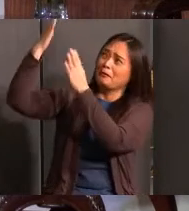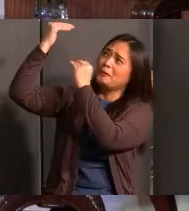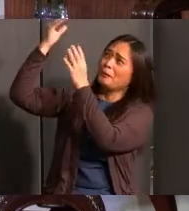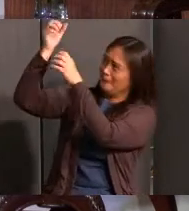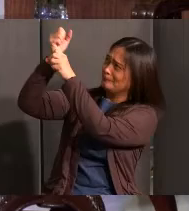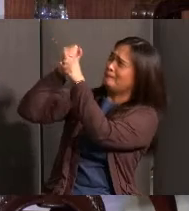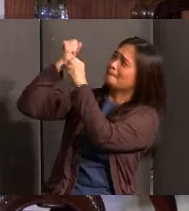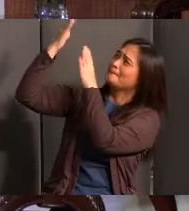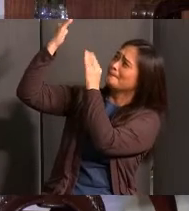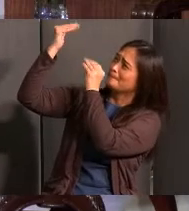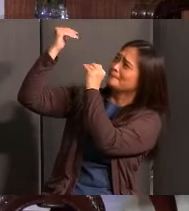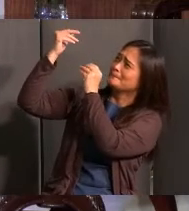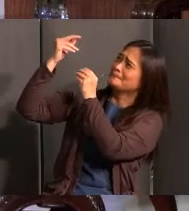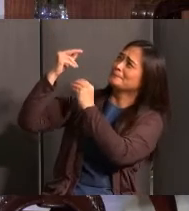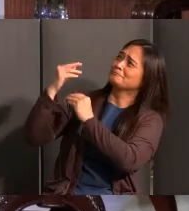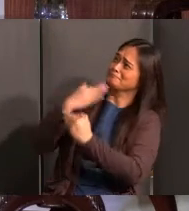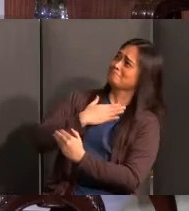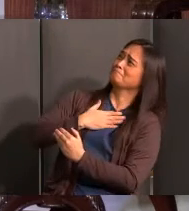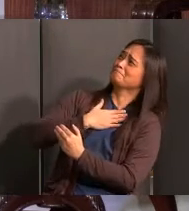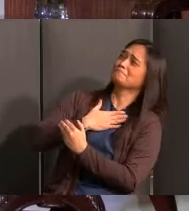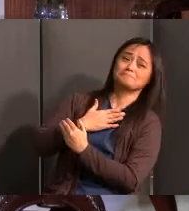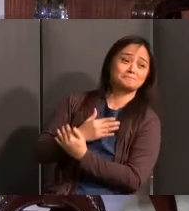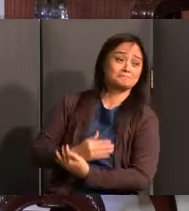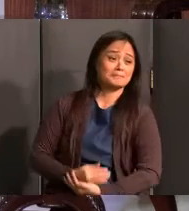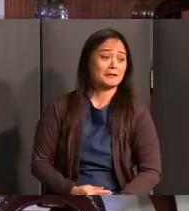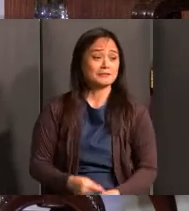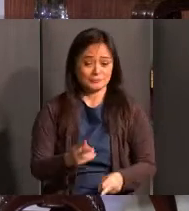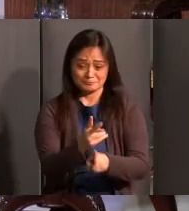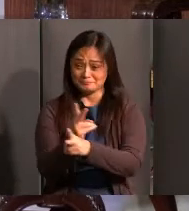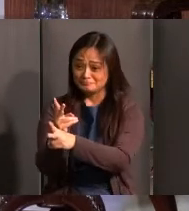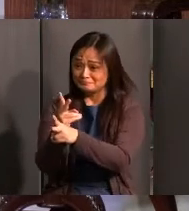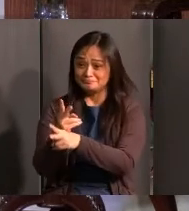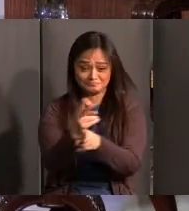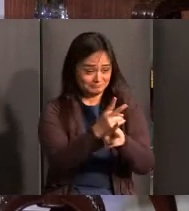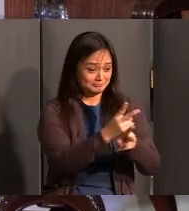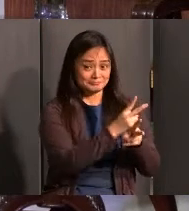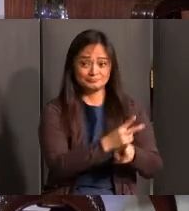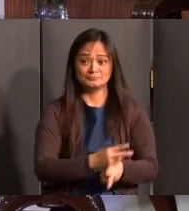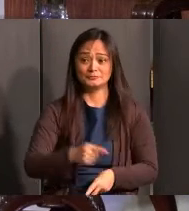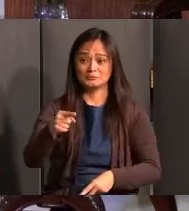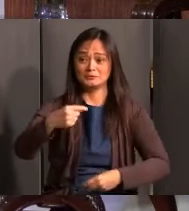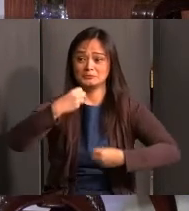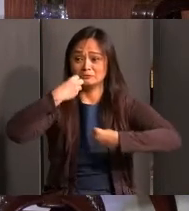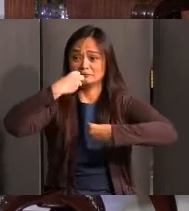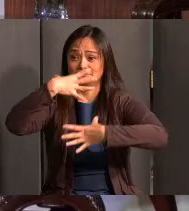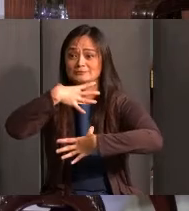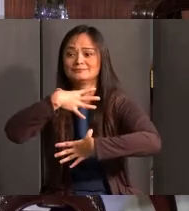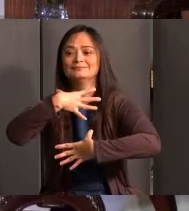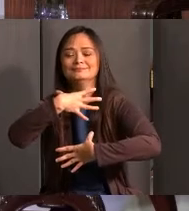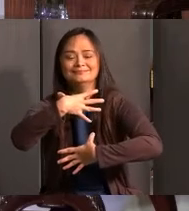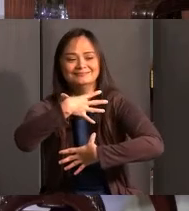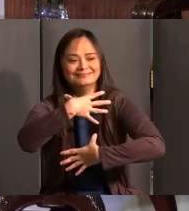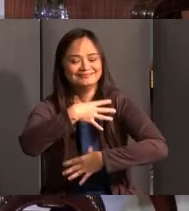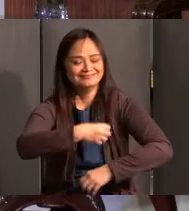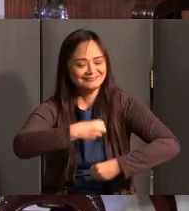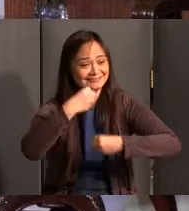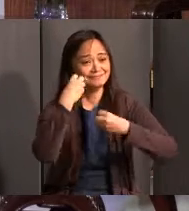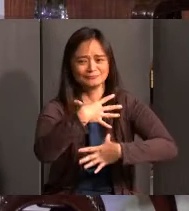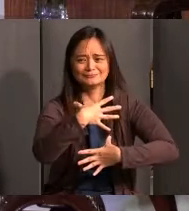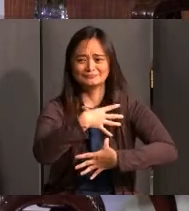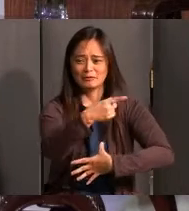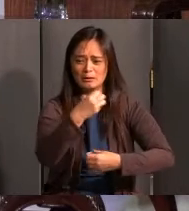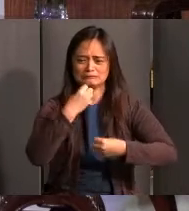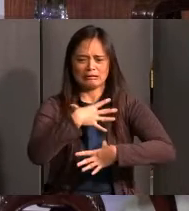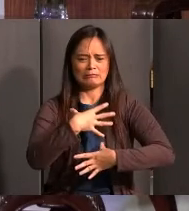naging nag-iingat eh. Pero kahit minsan nag-iingat ka, may takot ka, nawawala yung pag-iingat mo. Kaya sabi ko